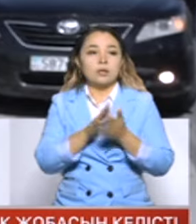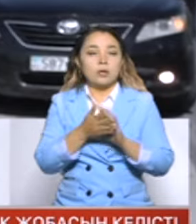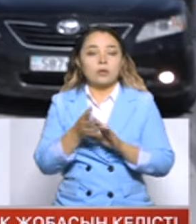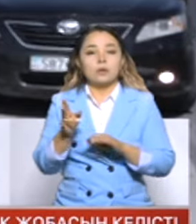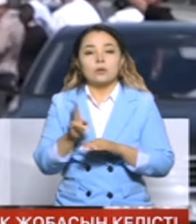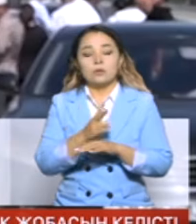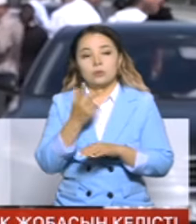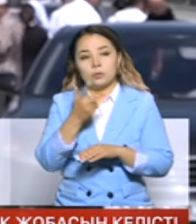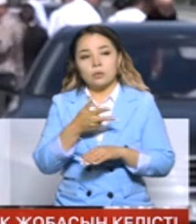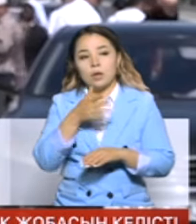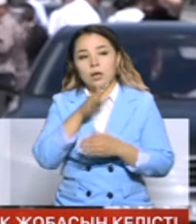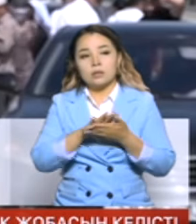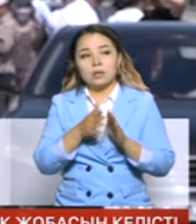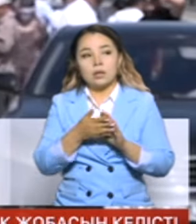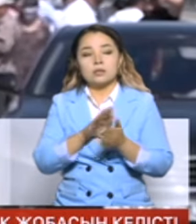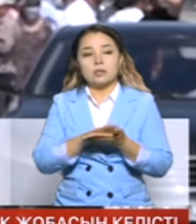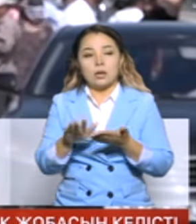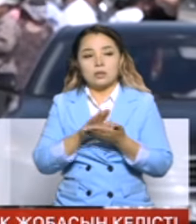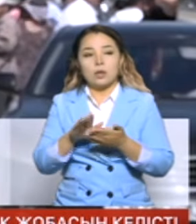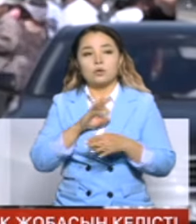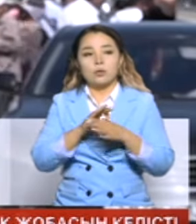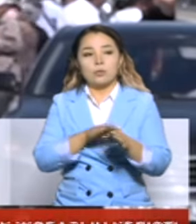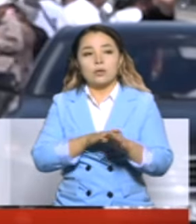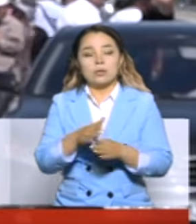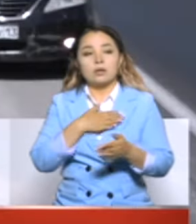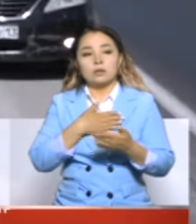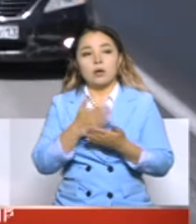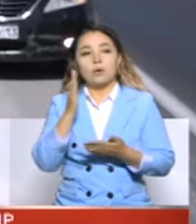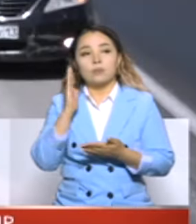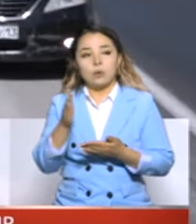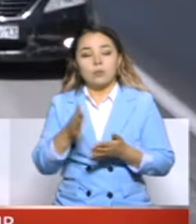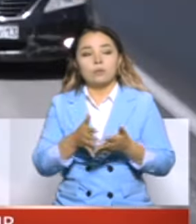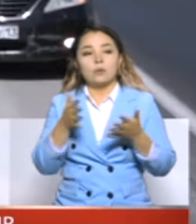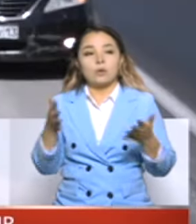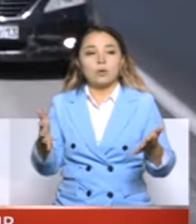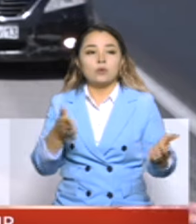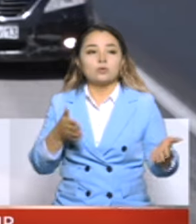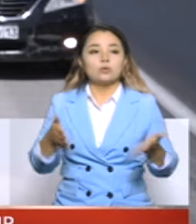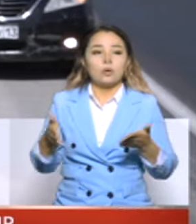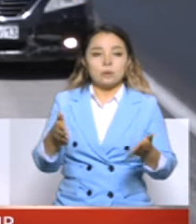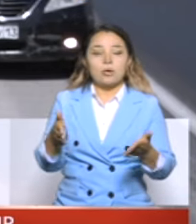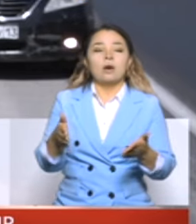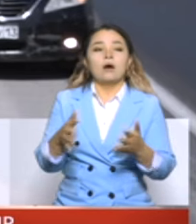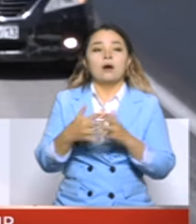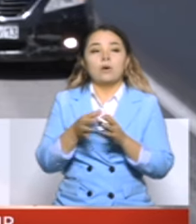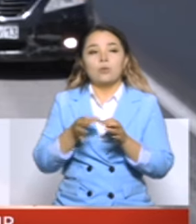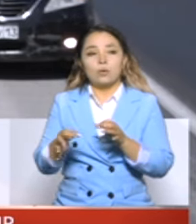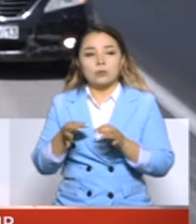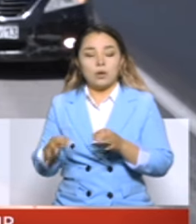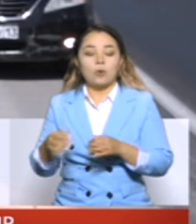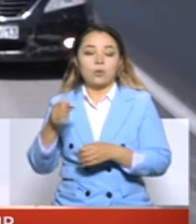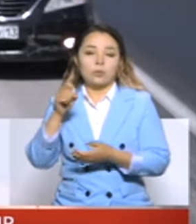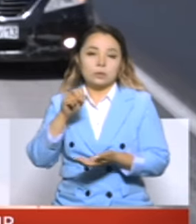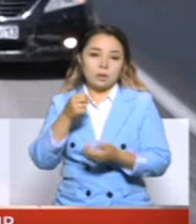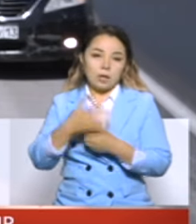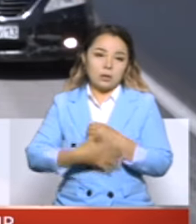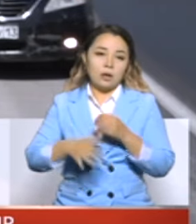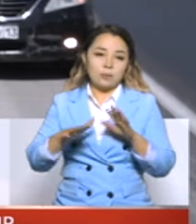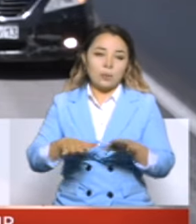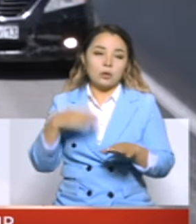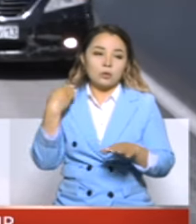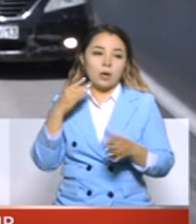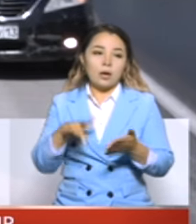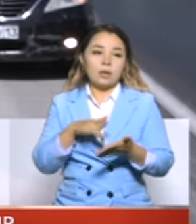сағаттың көлемінде осындай тазалық жұмыстарымен айналысатын болсақ, дәу жолдардың бойлары, сосын ауыл округтің орталықтары,